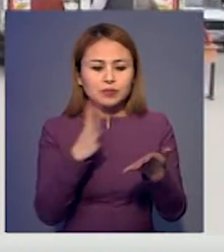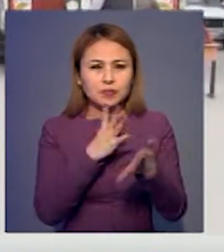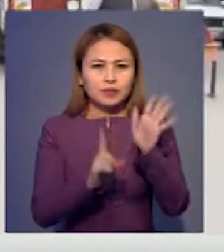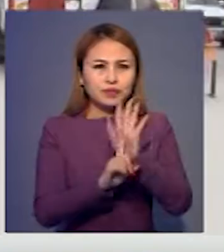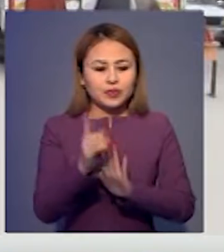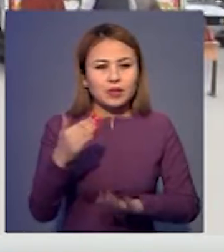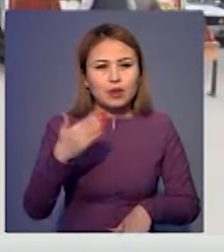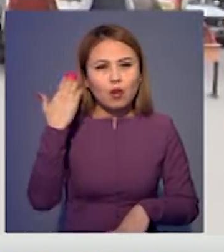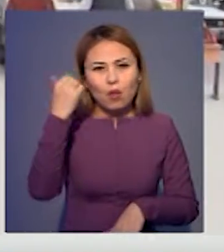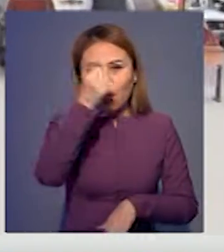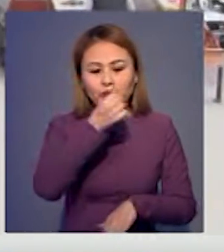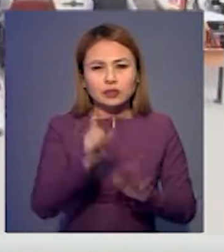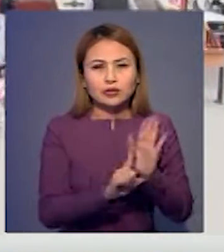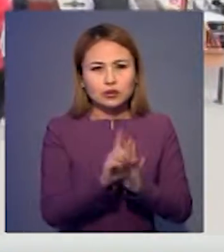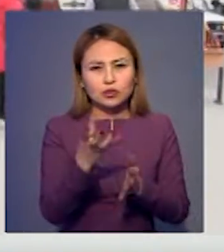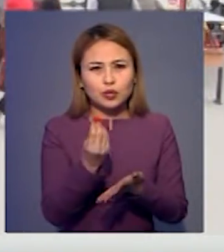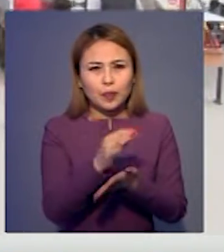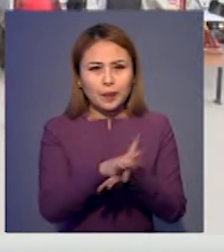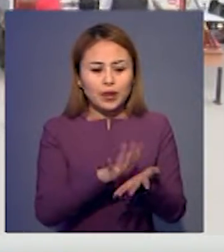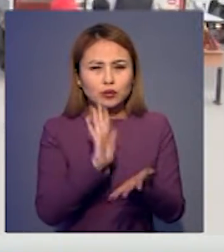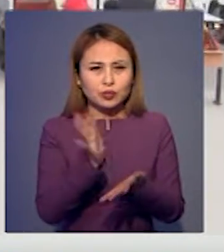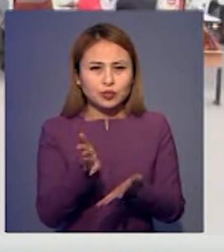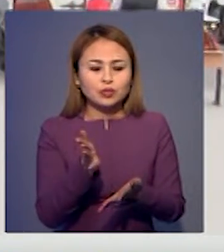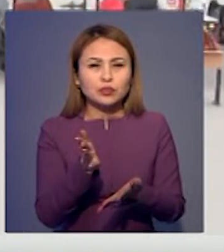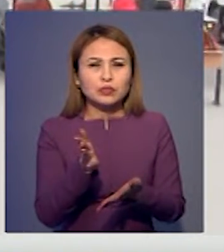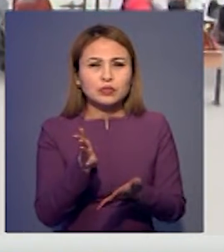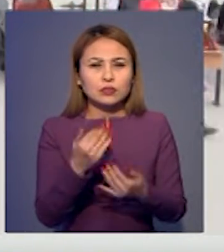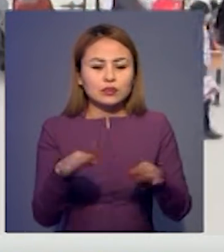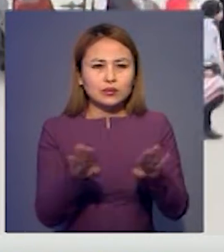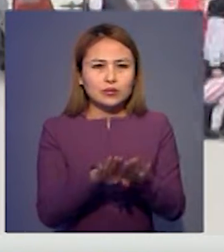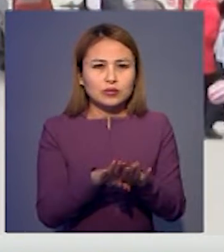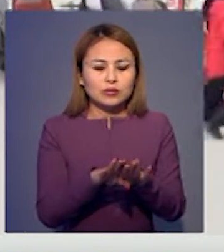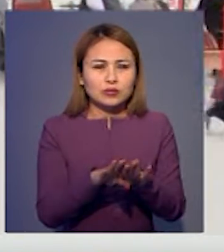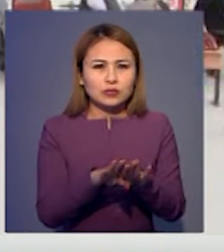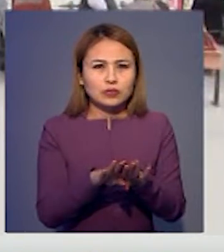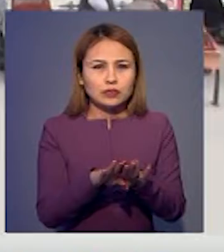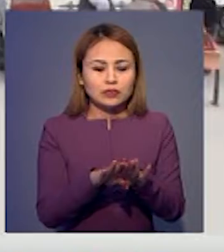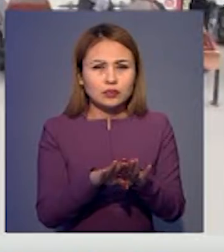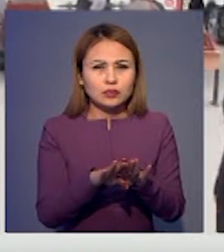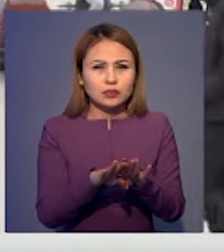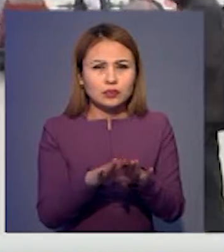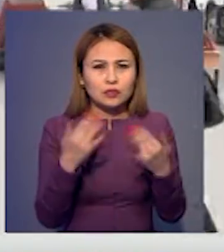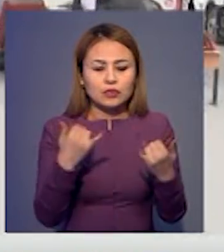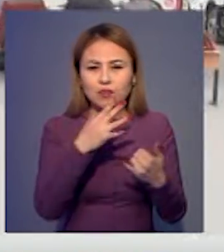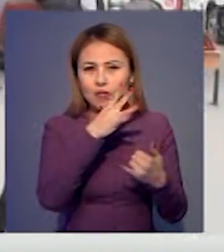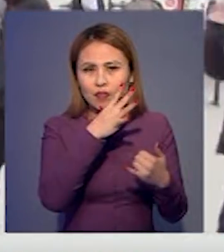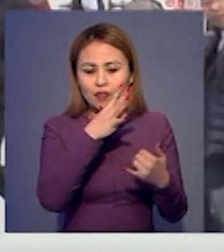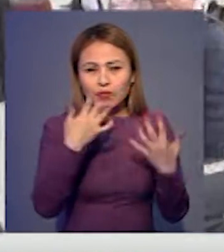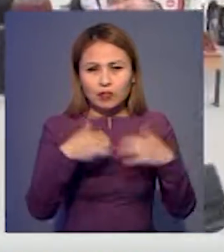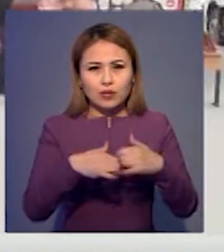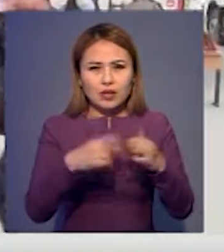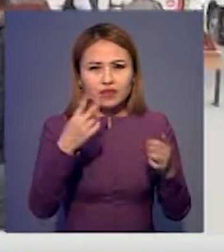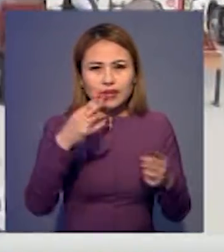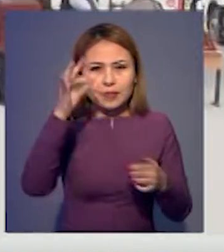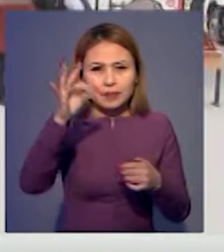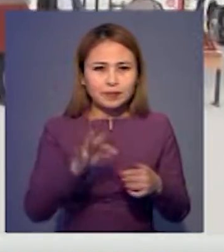осы шараны қолға алып жатырмыз. Бұл енді жалғасын табатын шара осы облысымызға келіп жатқан. Бұлар енді мына қазіргі нарық бағасынан